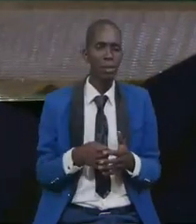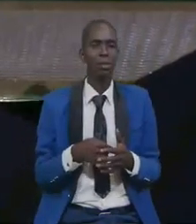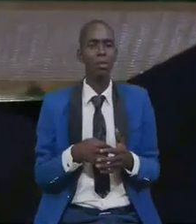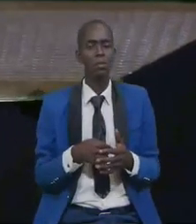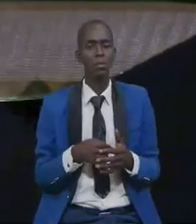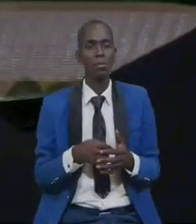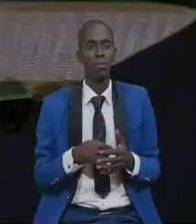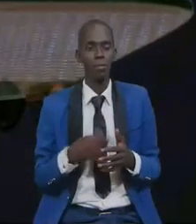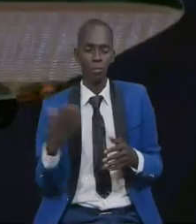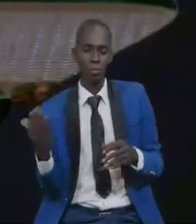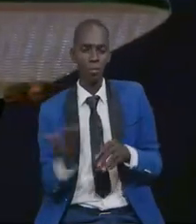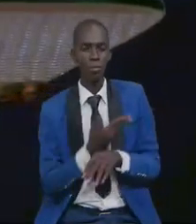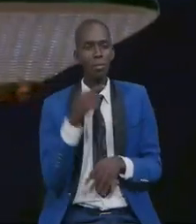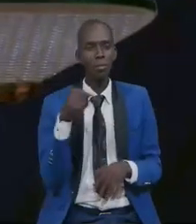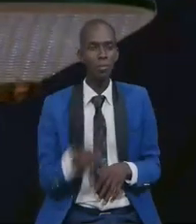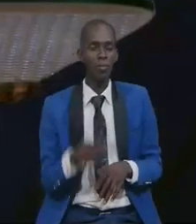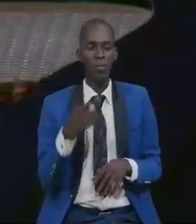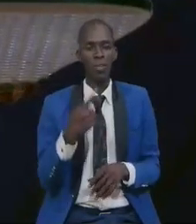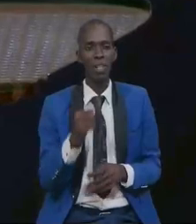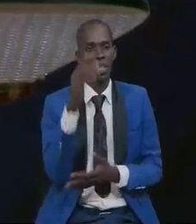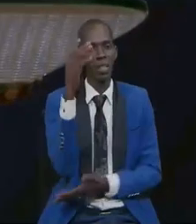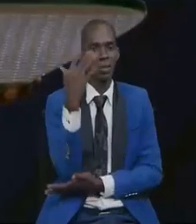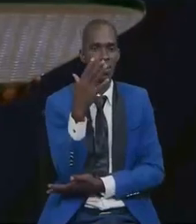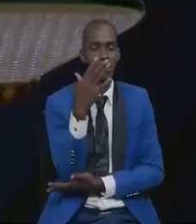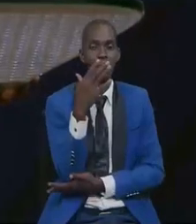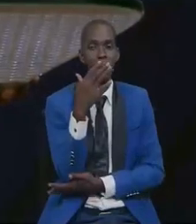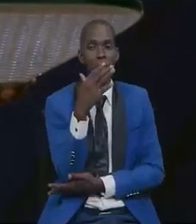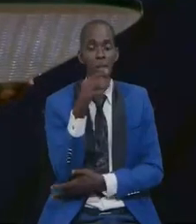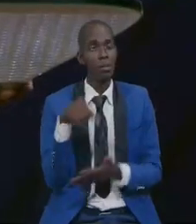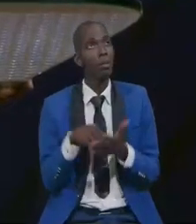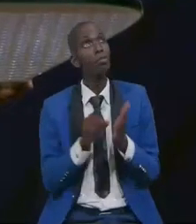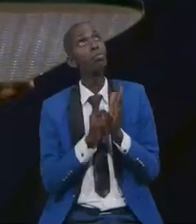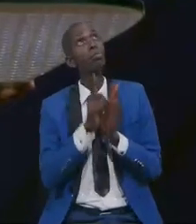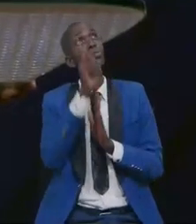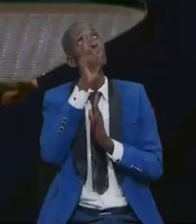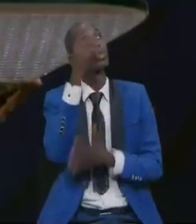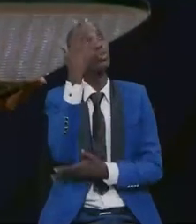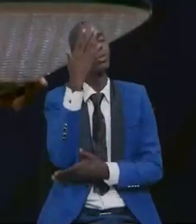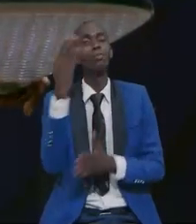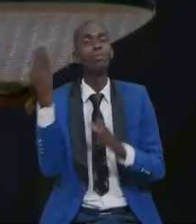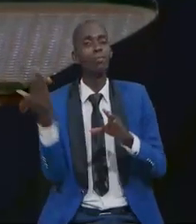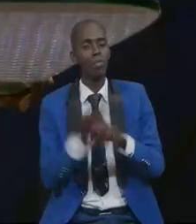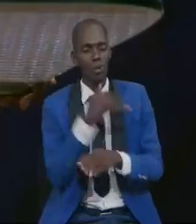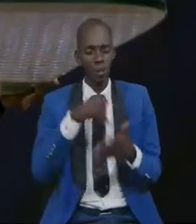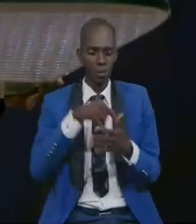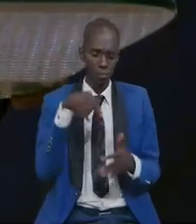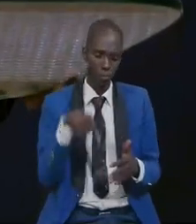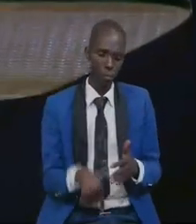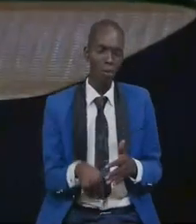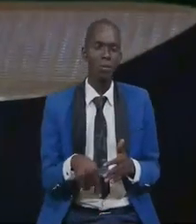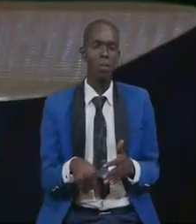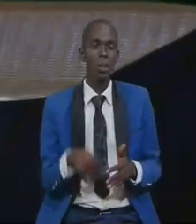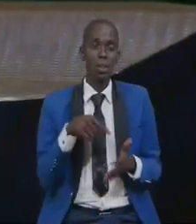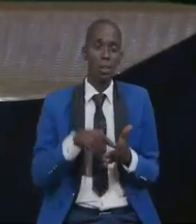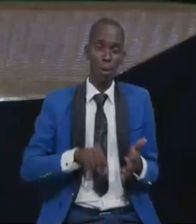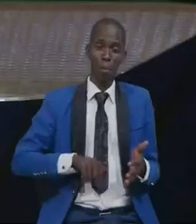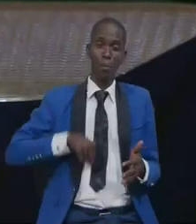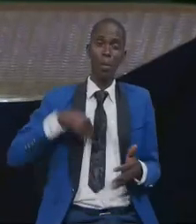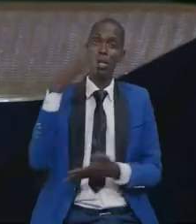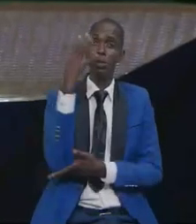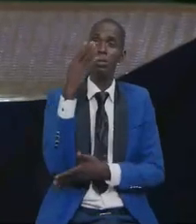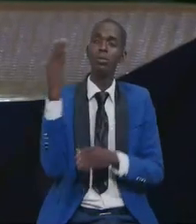Abattez l'arbre. Et coupez ces branches. Cet arbre grand-là, coupez-le. Cet arbre orgueilleux, coupez-le. Cet arbre